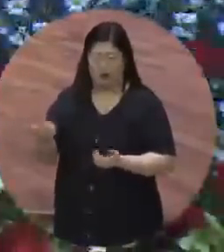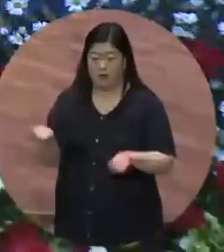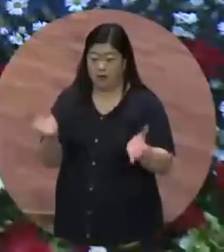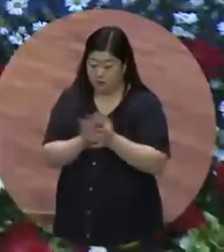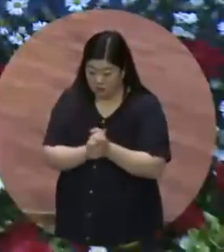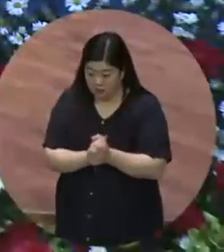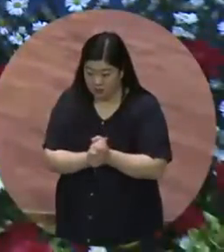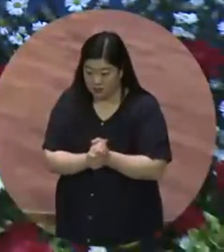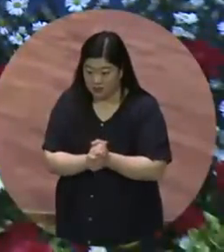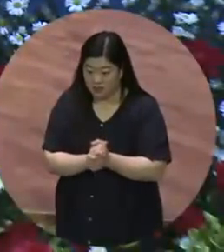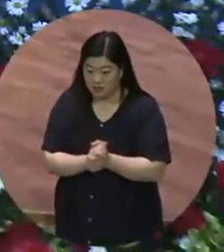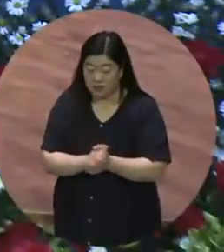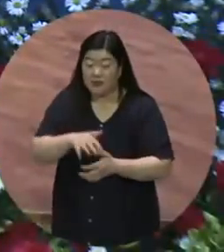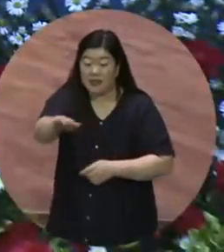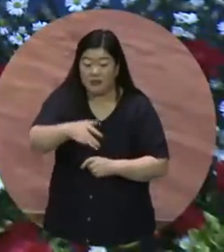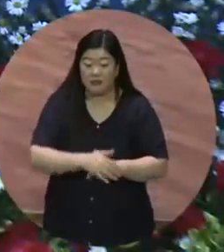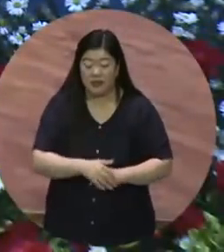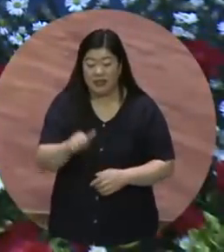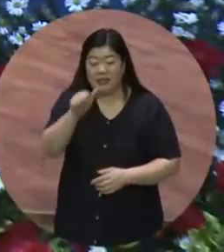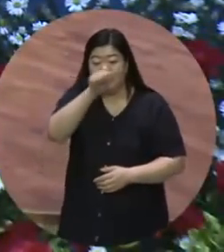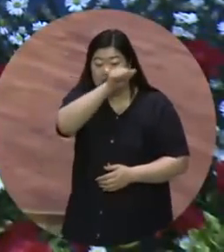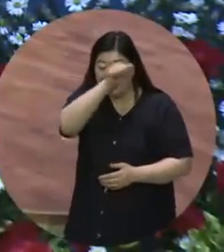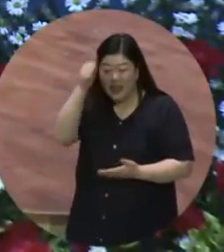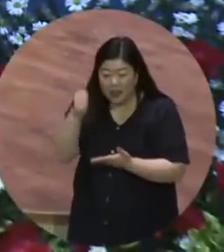뭐 장난삼아 직분 주셨습니까? 그것도